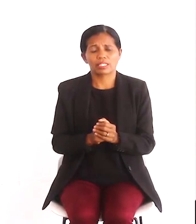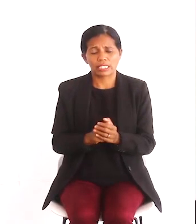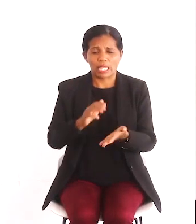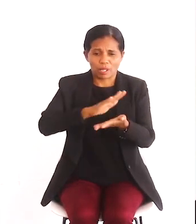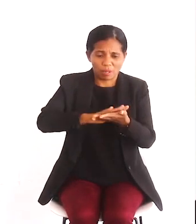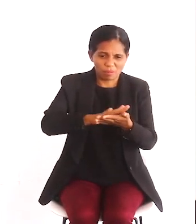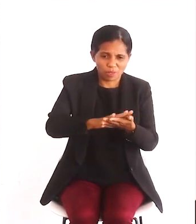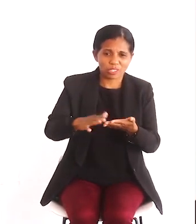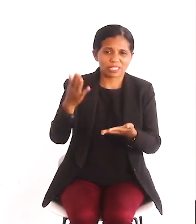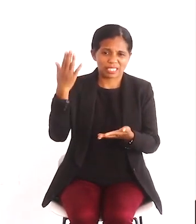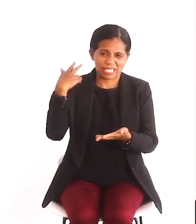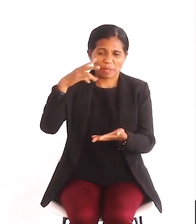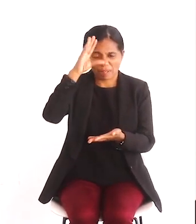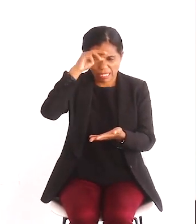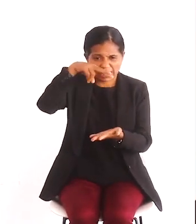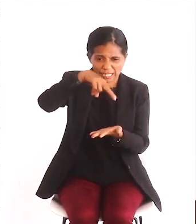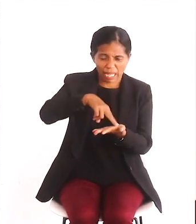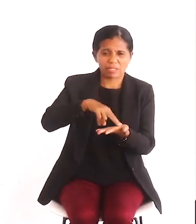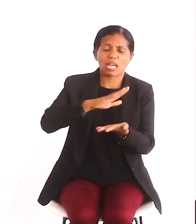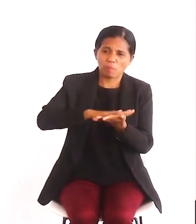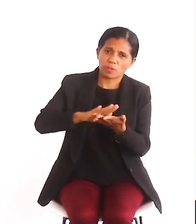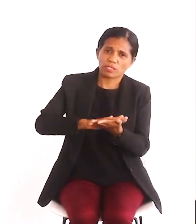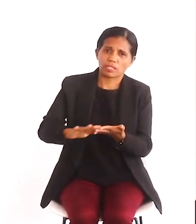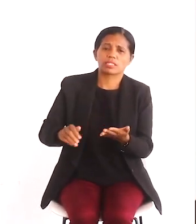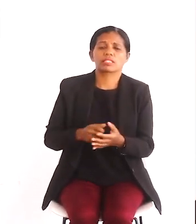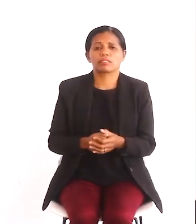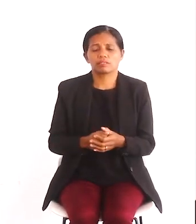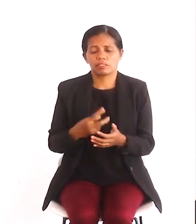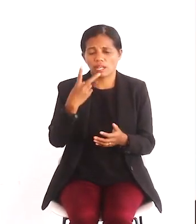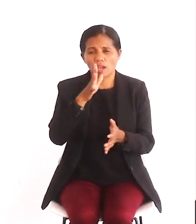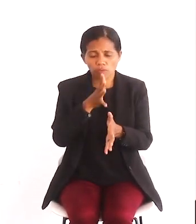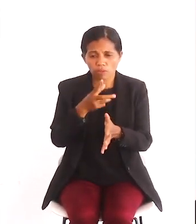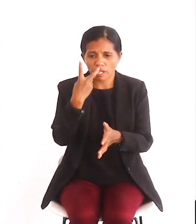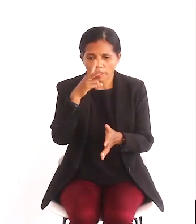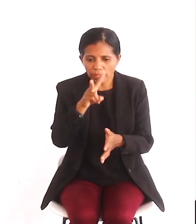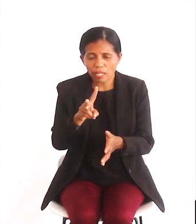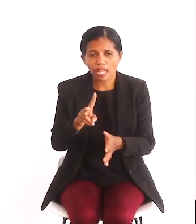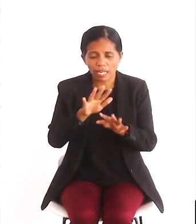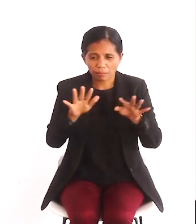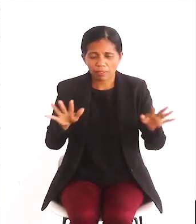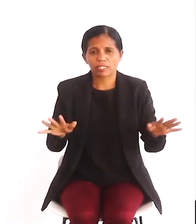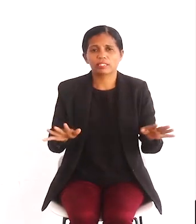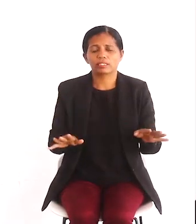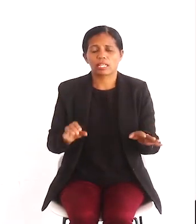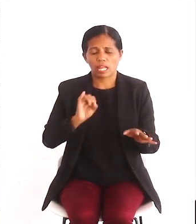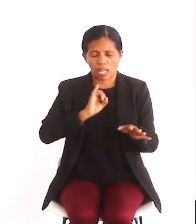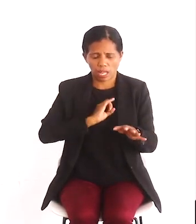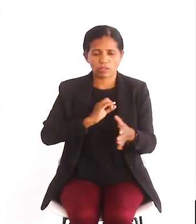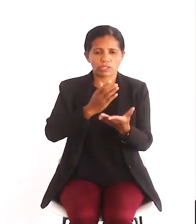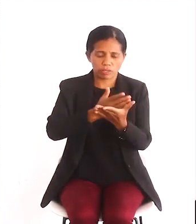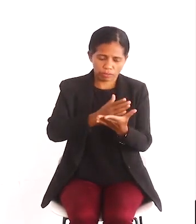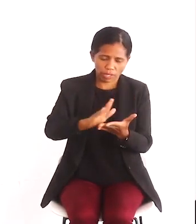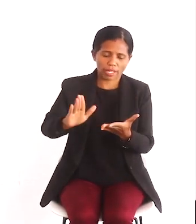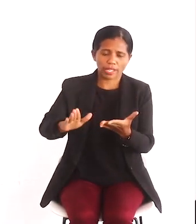nebe ni pinta. Avo minga hateke ba nia bewan sira hafuin dehan. Hau se fai hudi sona sirne ba